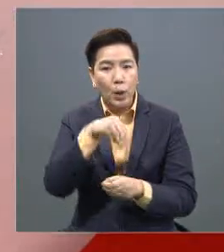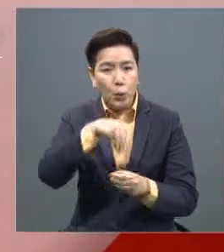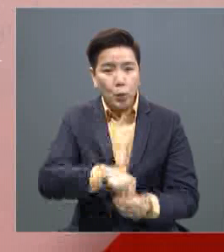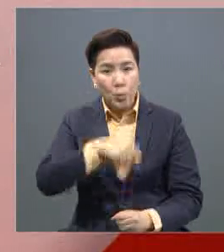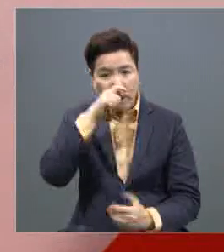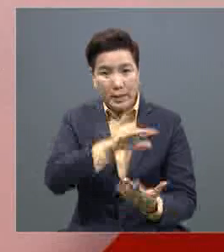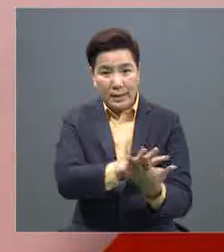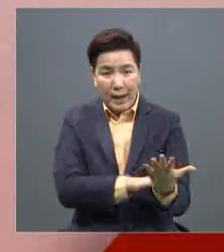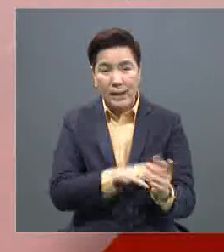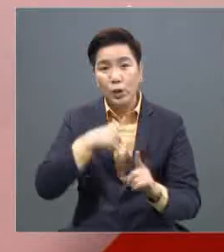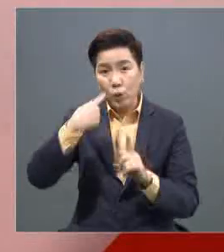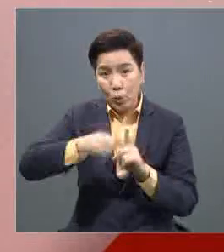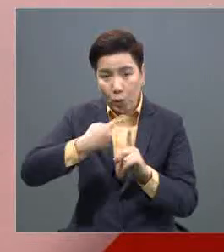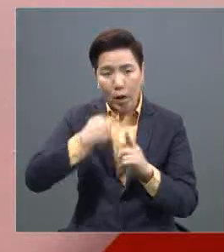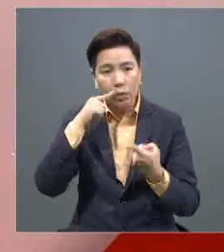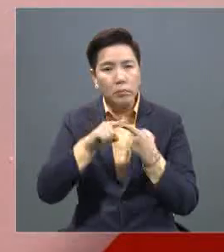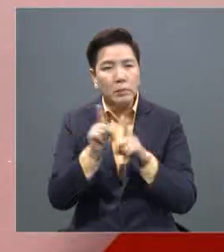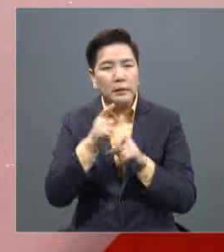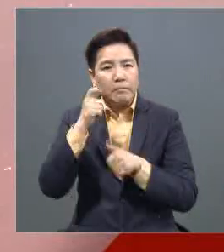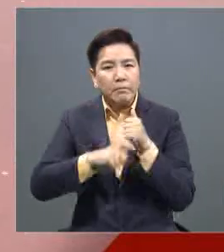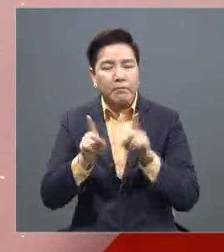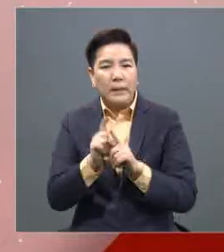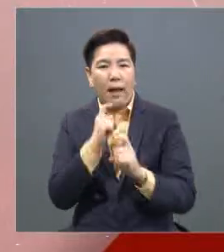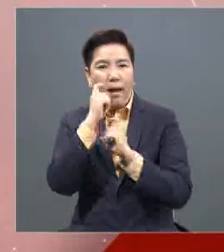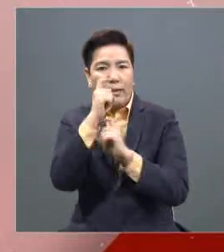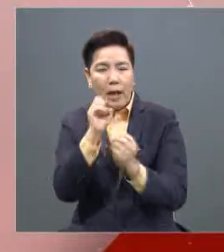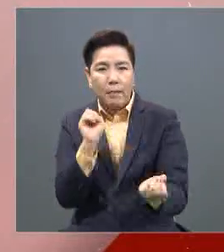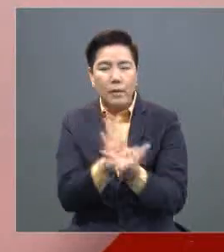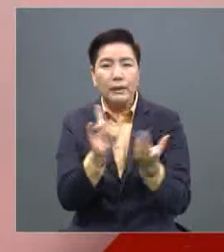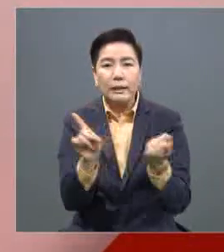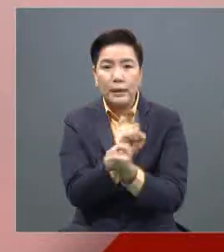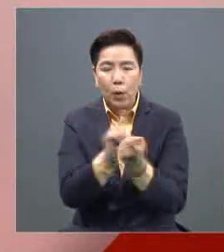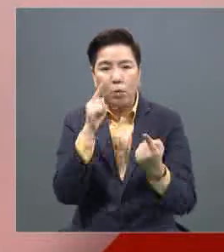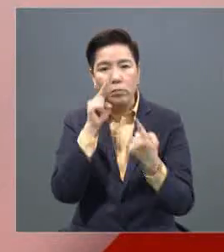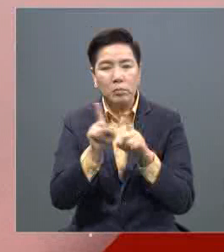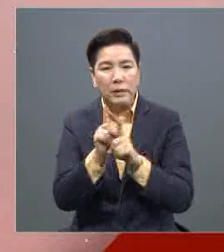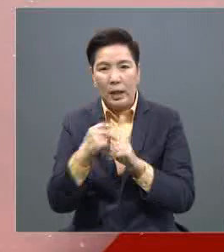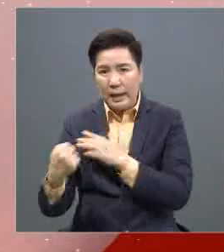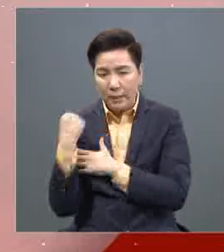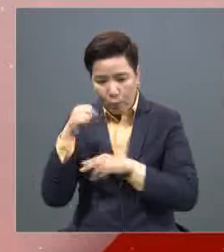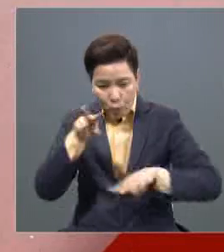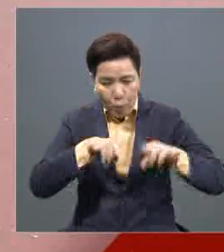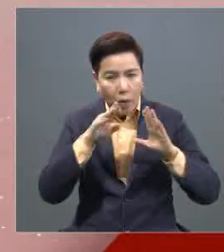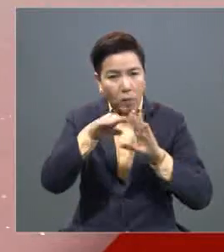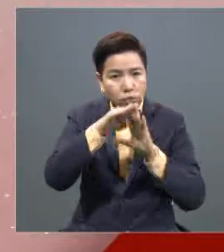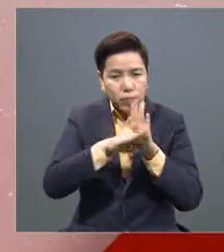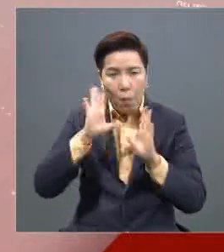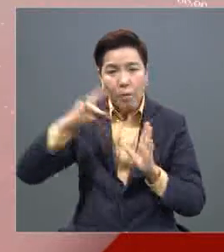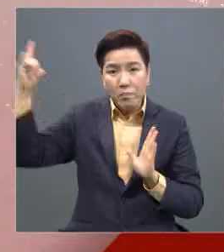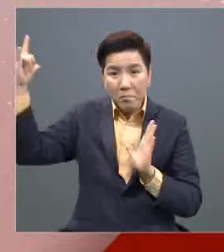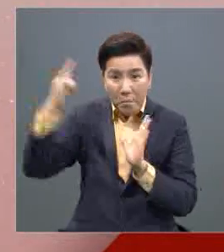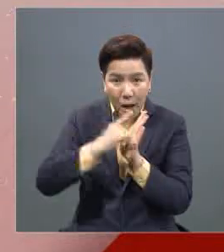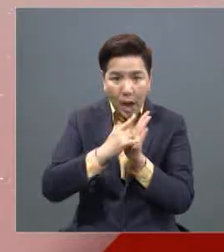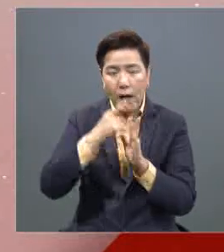ราชอาณาจักรเป็นการชั่วคราวที่มีพฤติกรรมเป็นภัยต่อสังคมอย่างเช่นไปเพิ่มความเข้มงวดในการตรวจสอบคัดกรองคนต่างชาติ